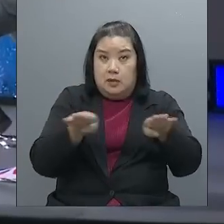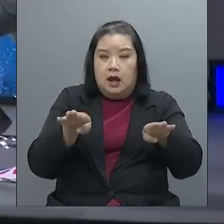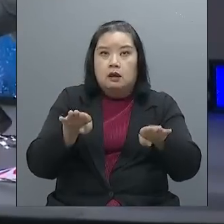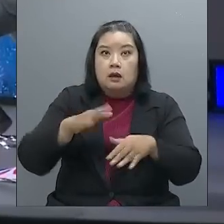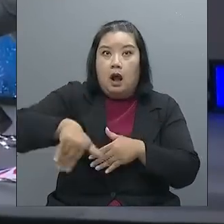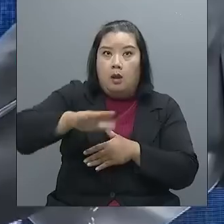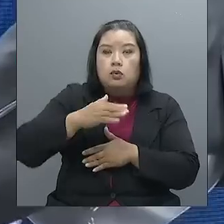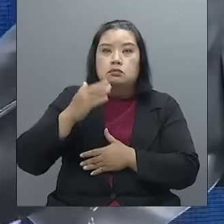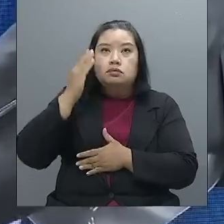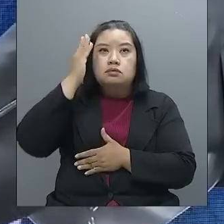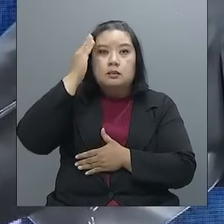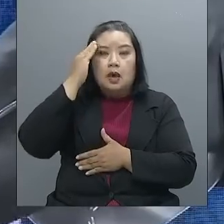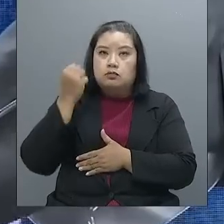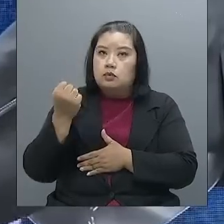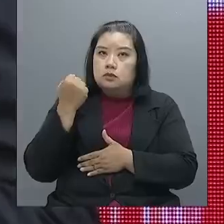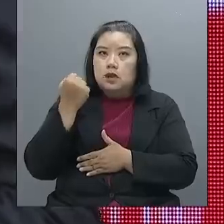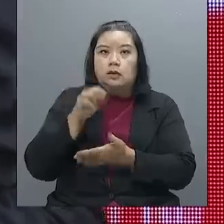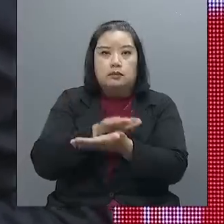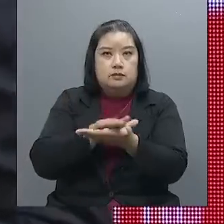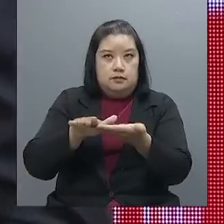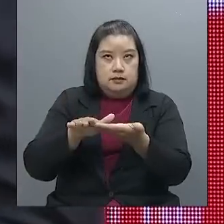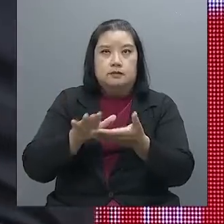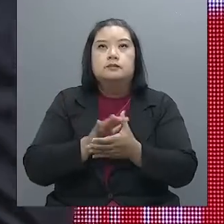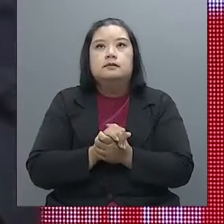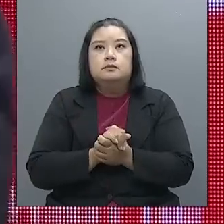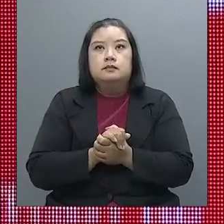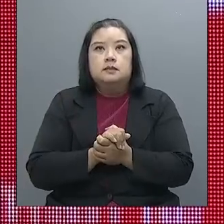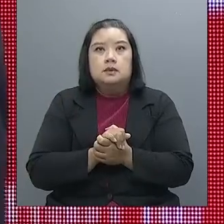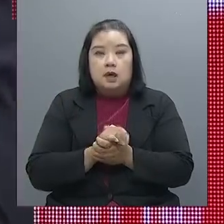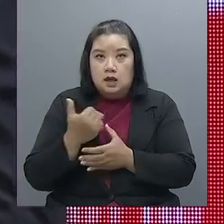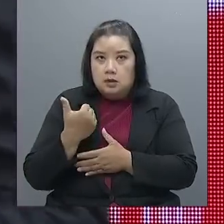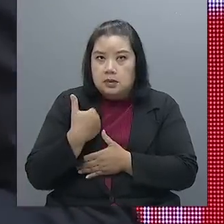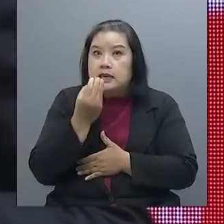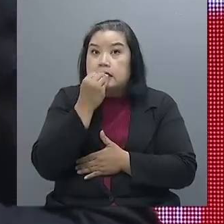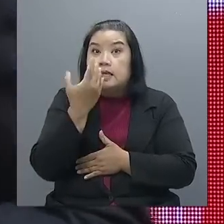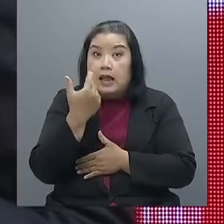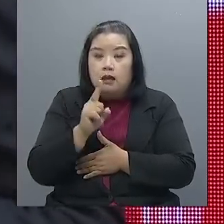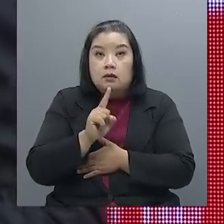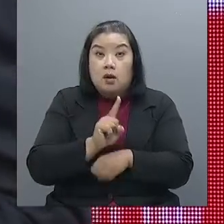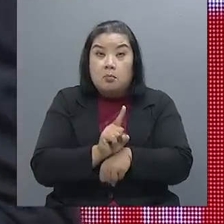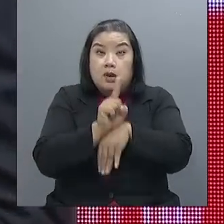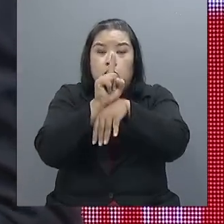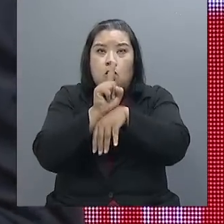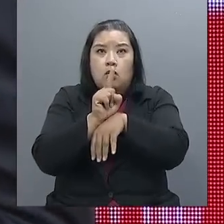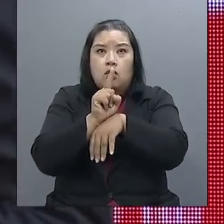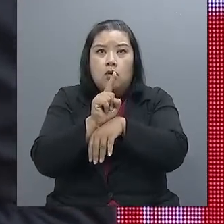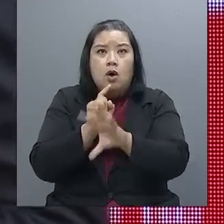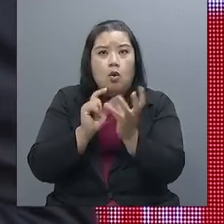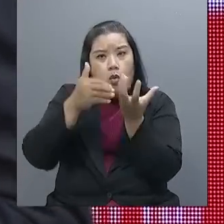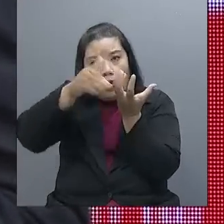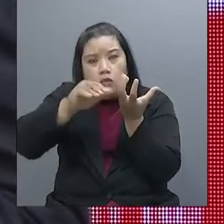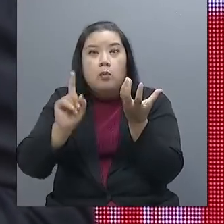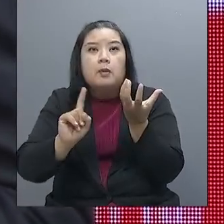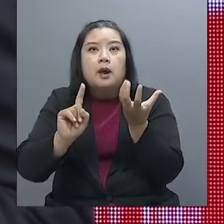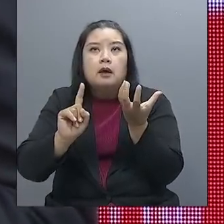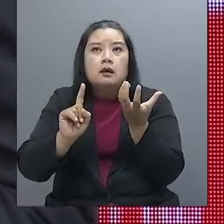ากขึ้นให้กับผู้บริโภคค่ะ มีอาหารไปอวกาศได้สำคัญยังไงผมก็พยายามคิดอยู่มันจำเป็นไหมจริงๆแล้วมันเหมือ